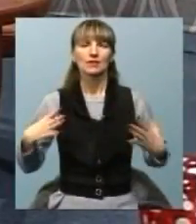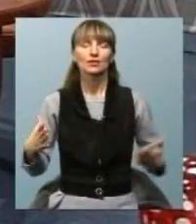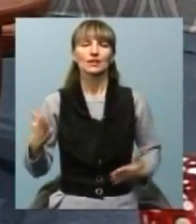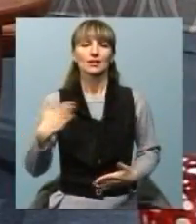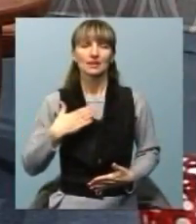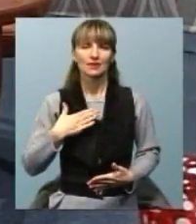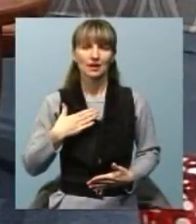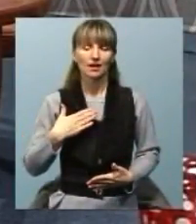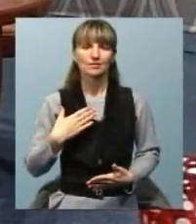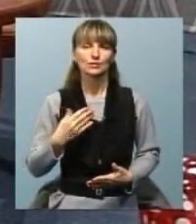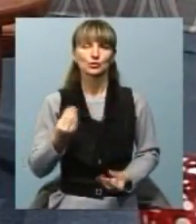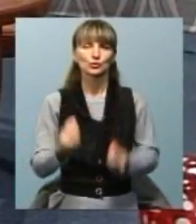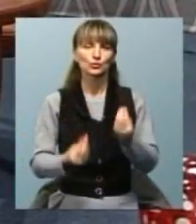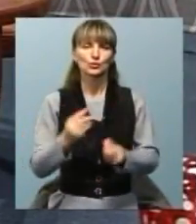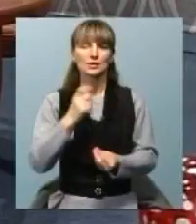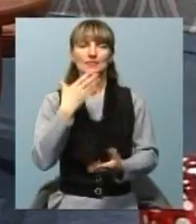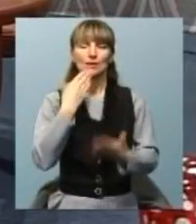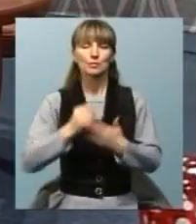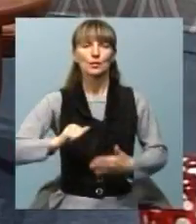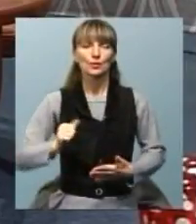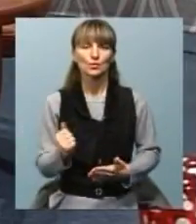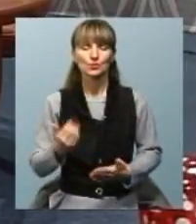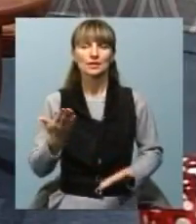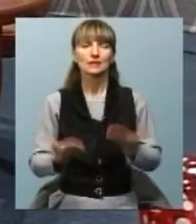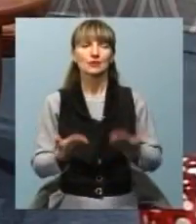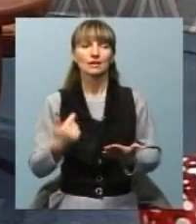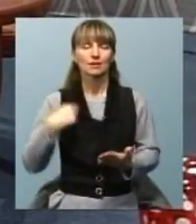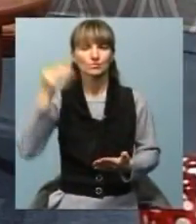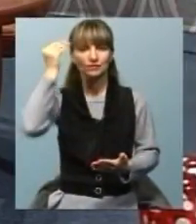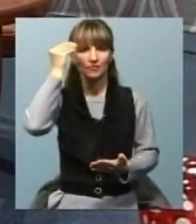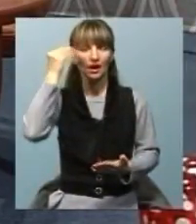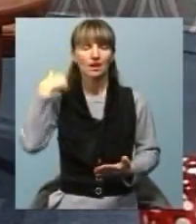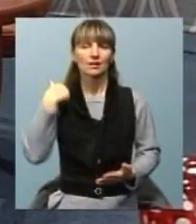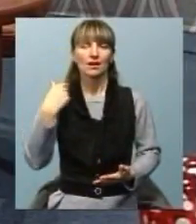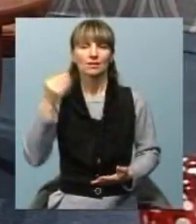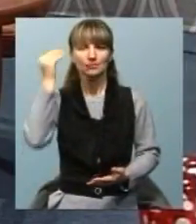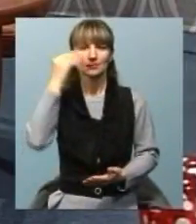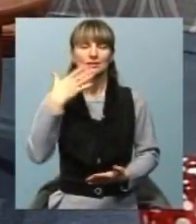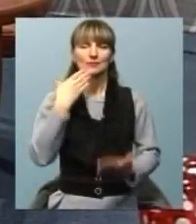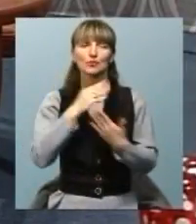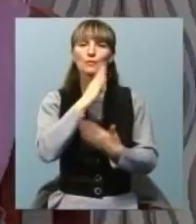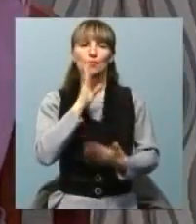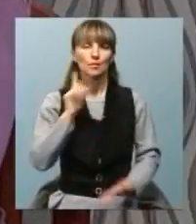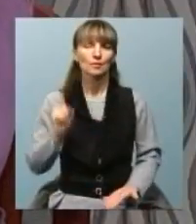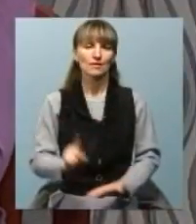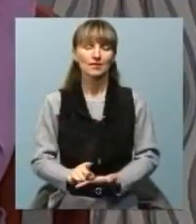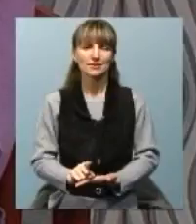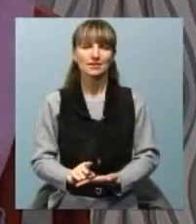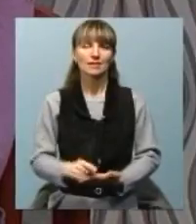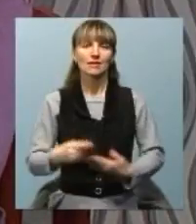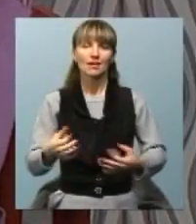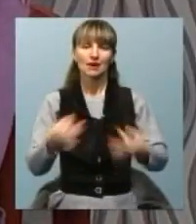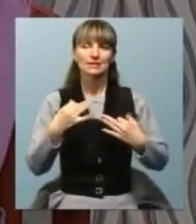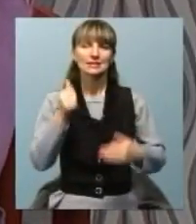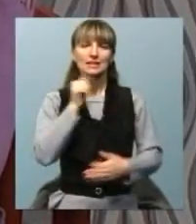Я розігрую своїх друзів, але як тільки я прикидаюсь, я розігрую свою маму обов'язково. Ділися секретами